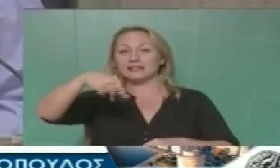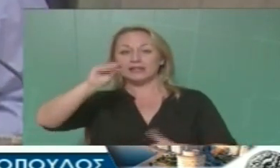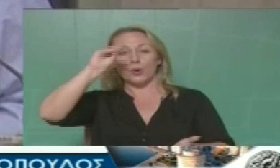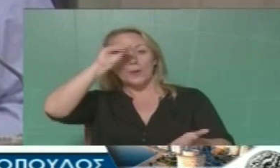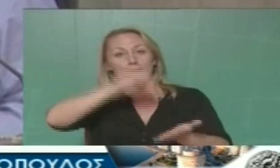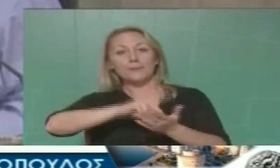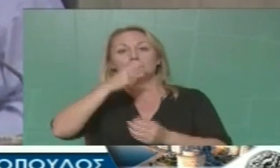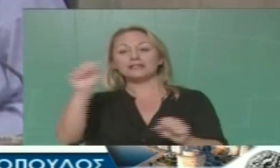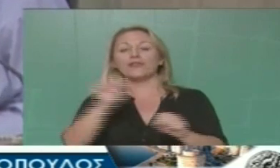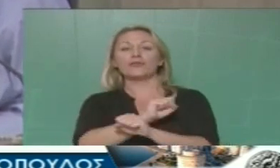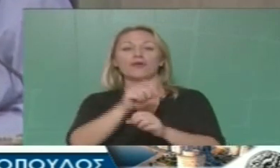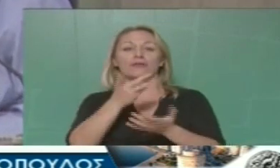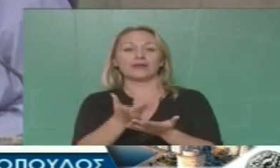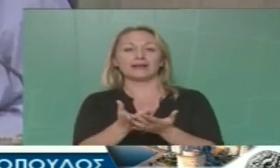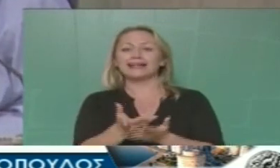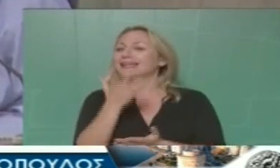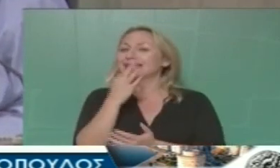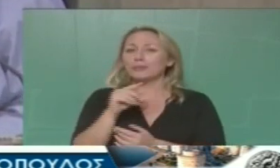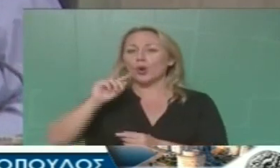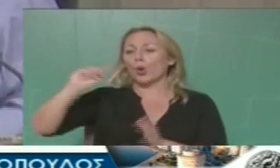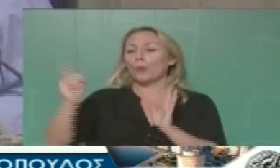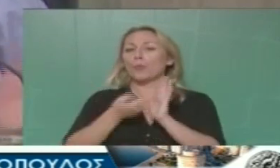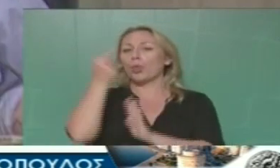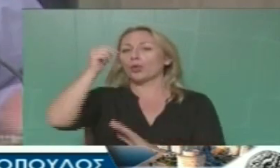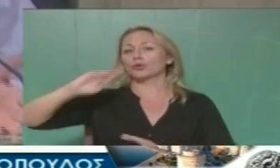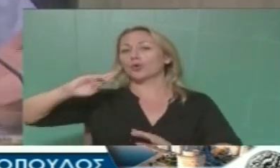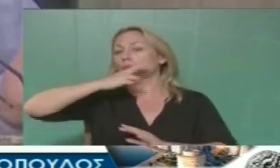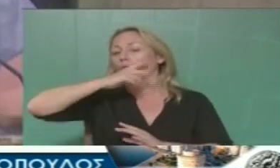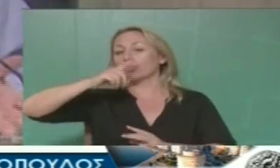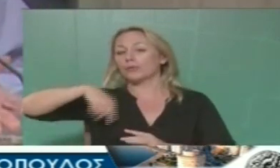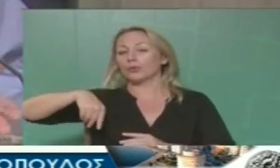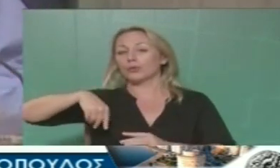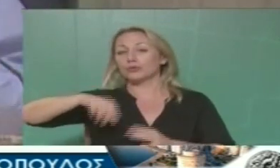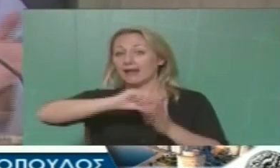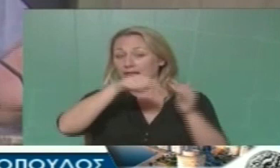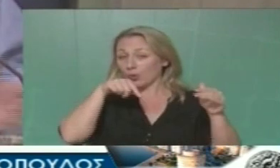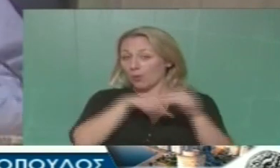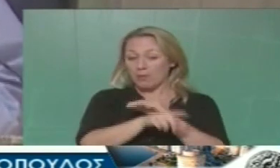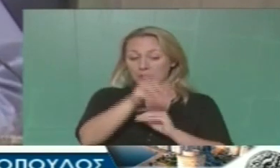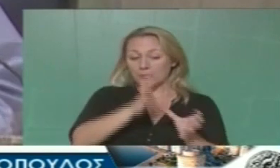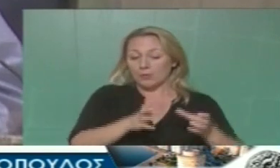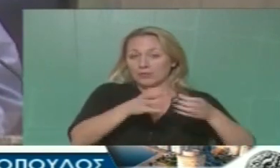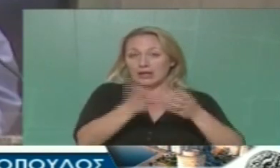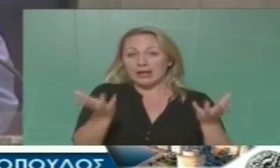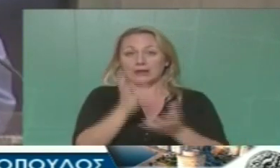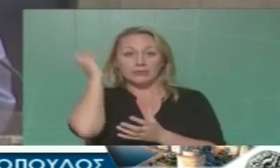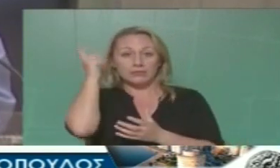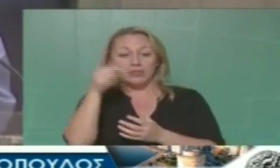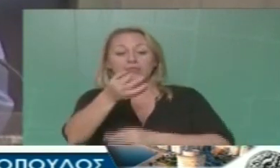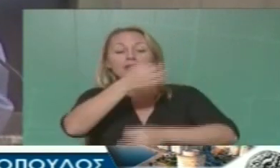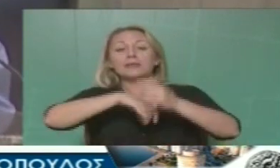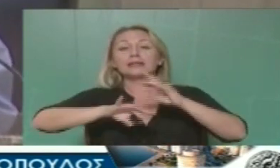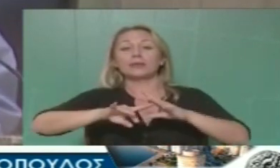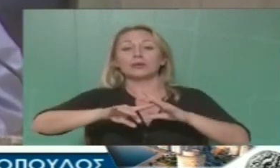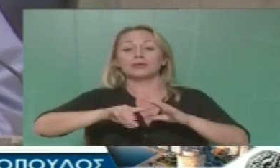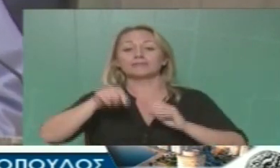στο μετρό. Αλήθεια, γιατί μίλησε πρώτος αυτός, πριν καν μιλήσει η Αττικό Μετρό ή κάποιο αρμόδιο επιστημονικό όργανο.